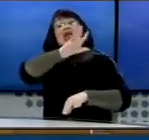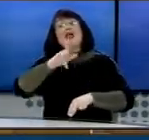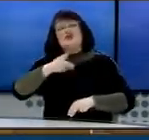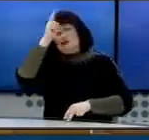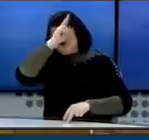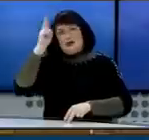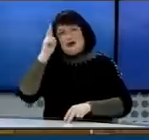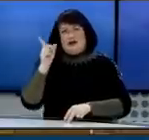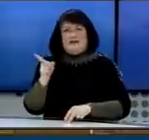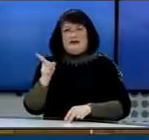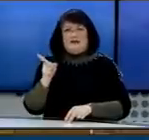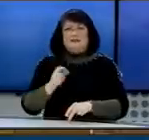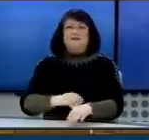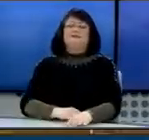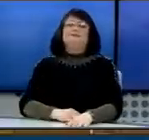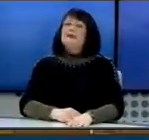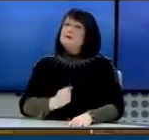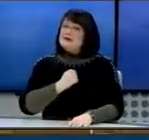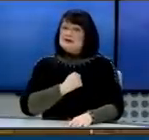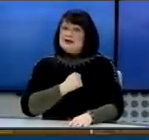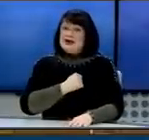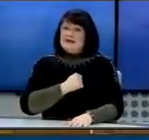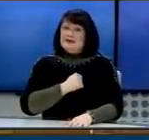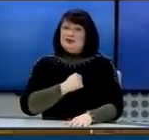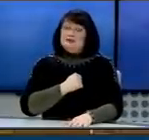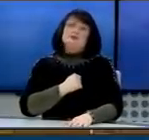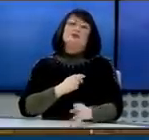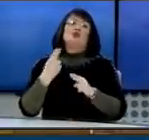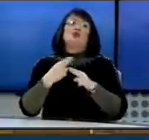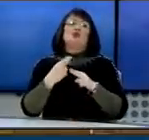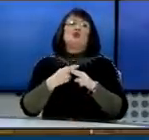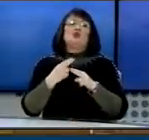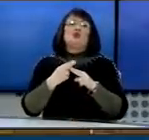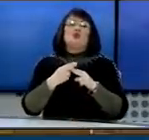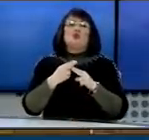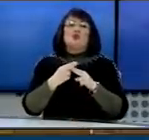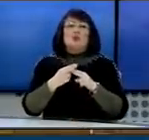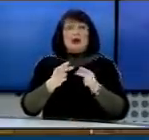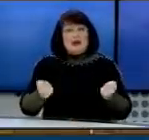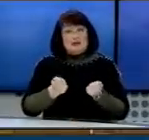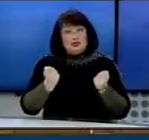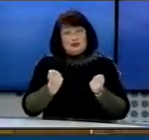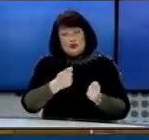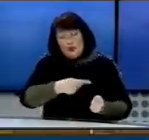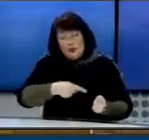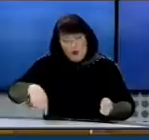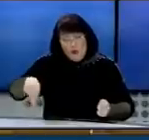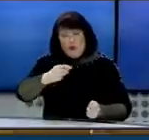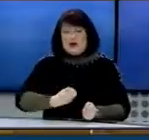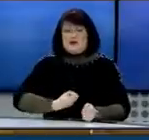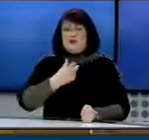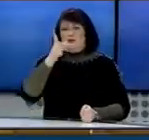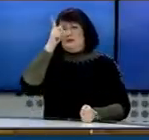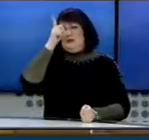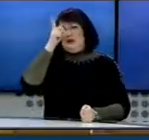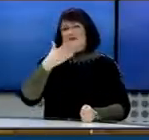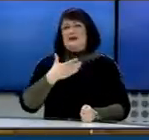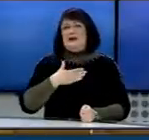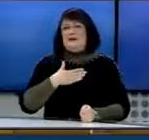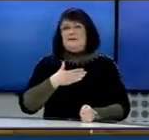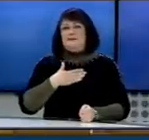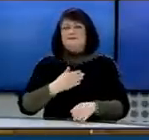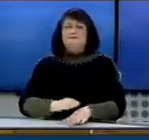κόσμο. Πιστεύω ότι είναι εξελίξεις που κάνουν υπερήφανους όλους τους Έλληνες. Εκτός βέβαια